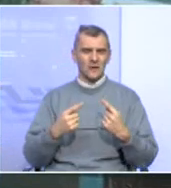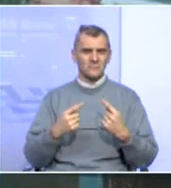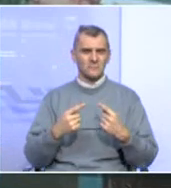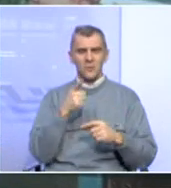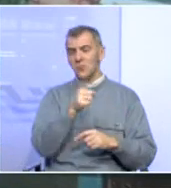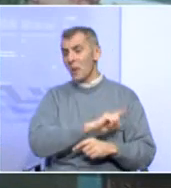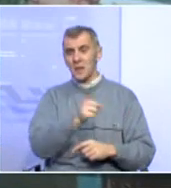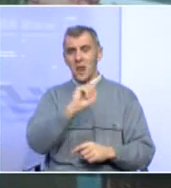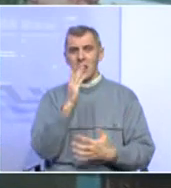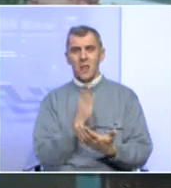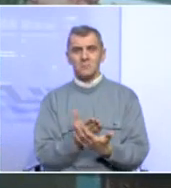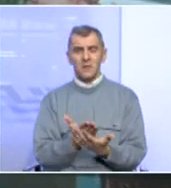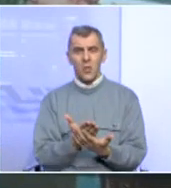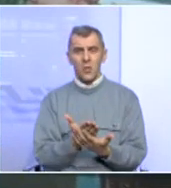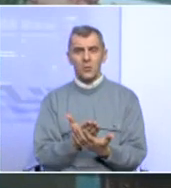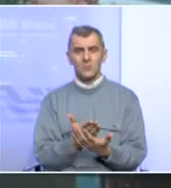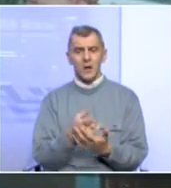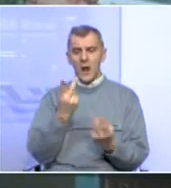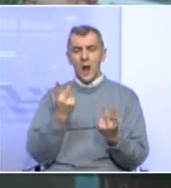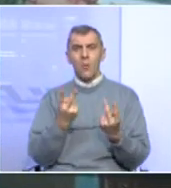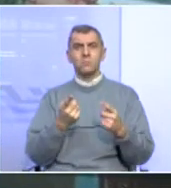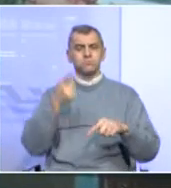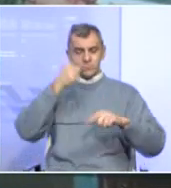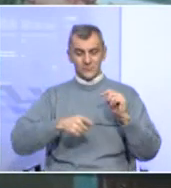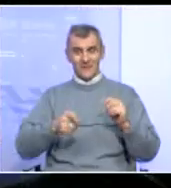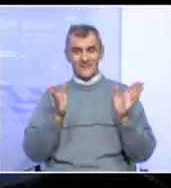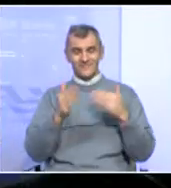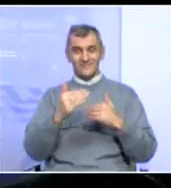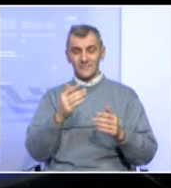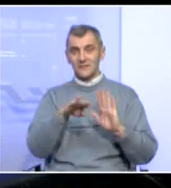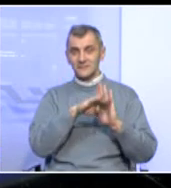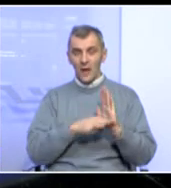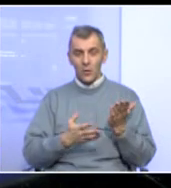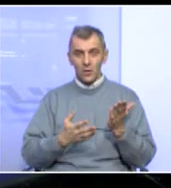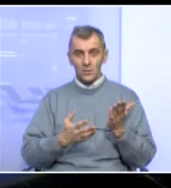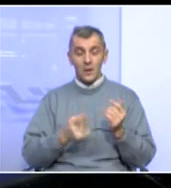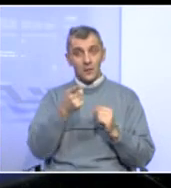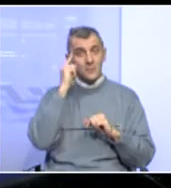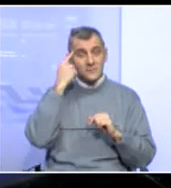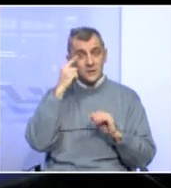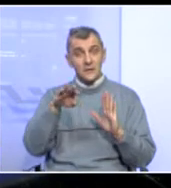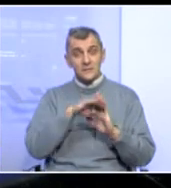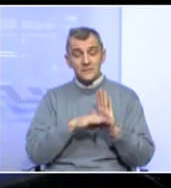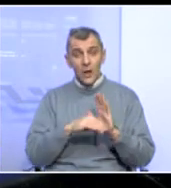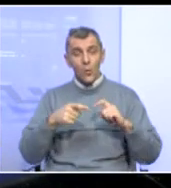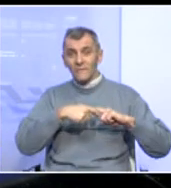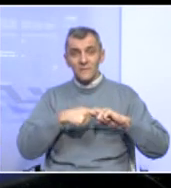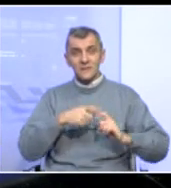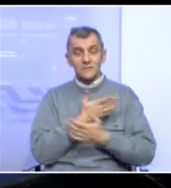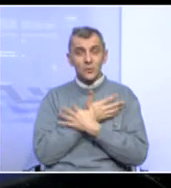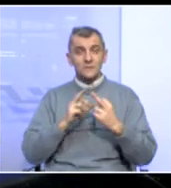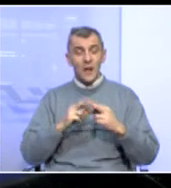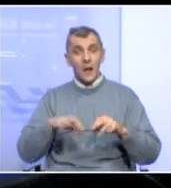nije desilo kao ovaj zadnji set zakona koji je došao u vijeće ministara. Mislite na set zakona vezano za